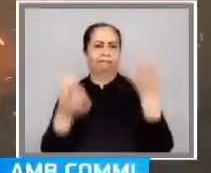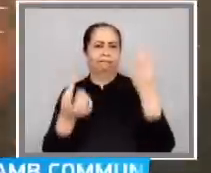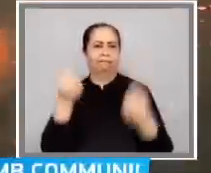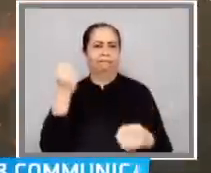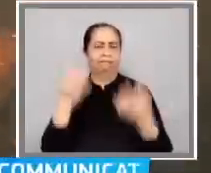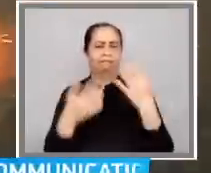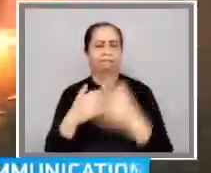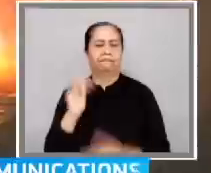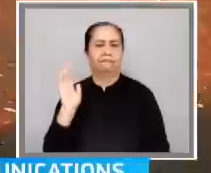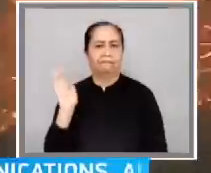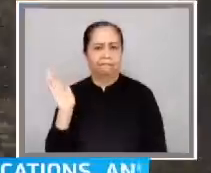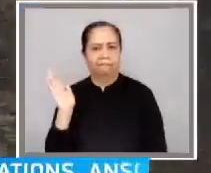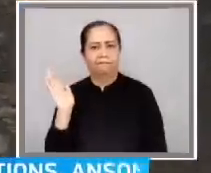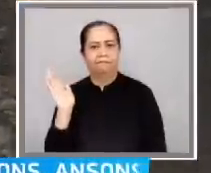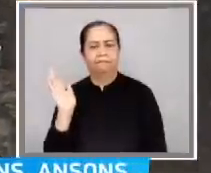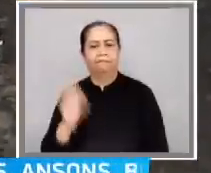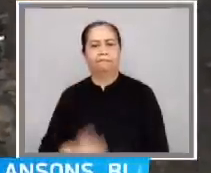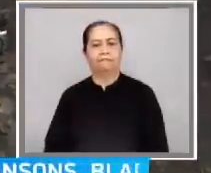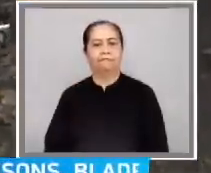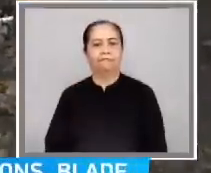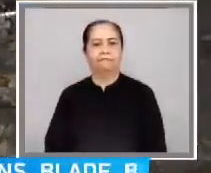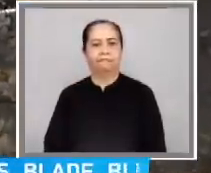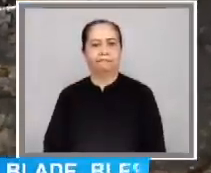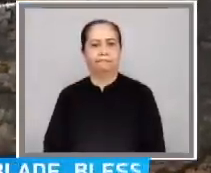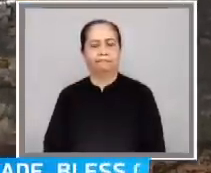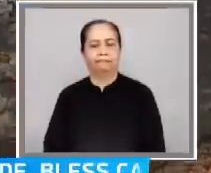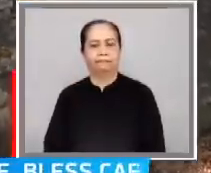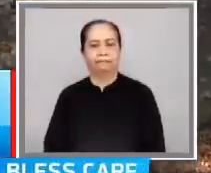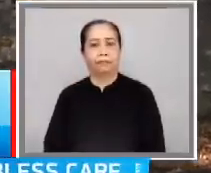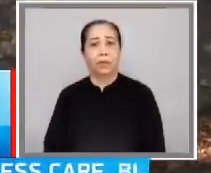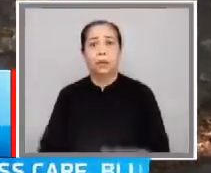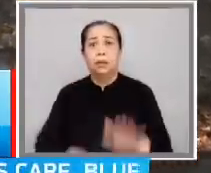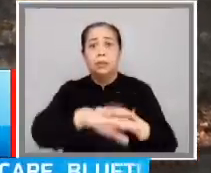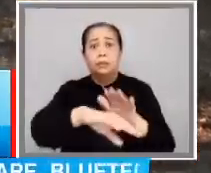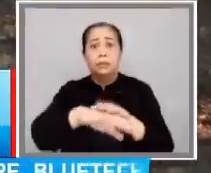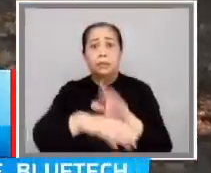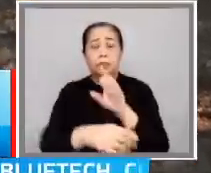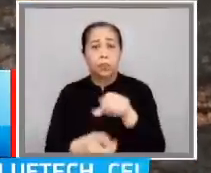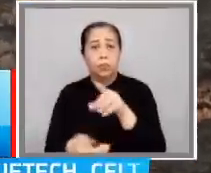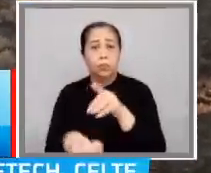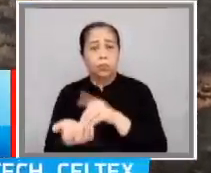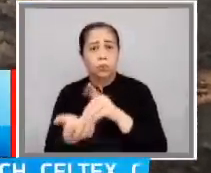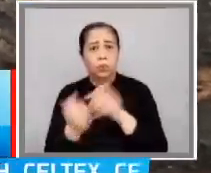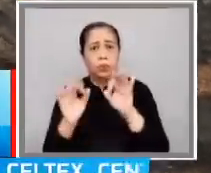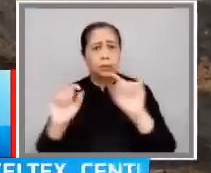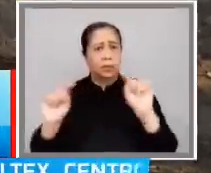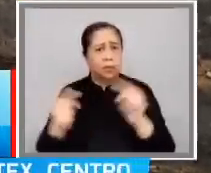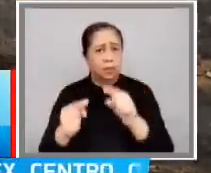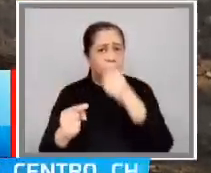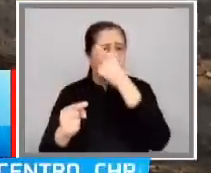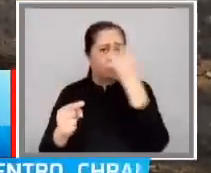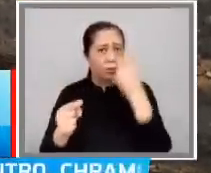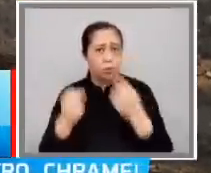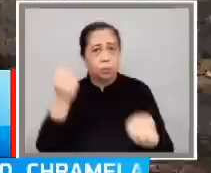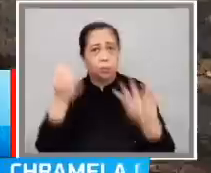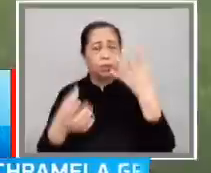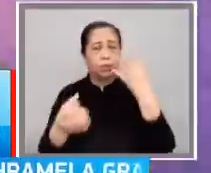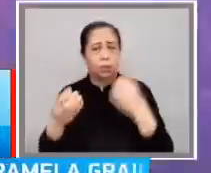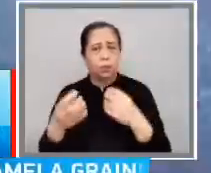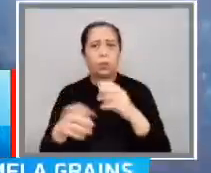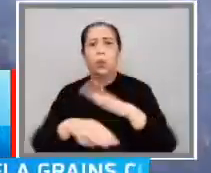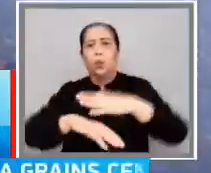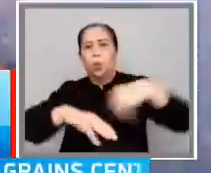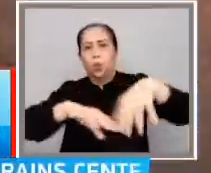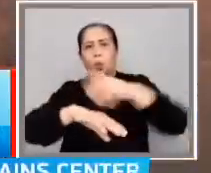belt, missile at pop-up. Paalala ng mga doktor, kung nasusugatan dahil po sa paputok, hugasang maigi